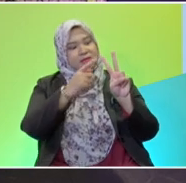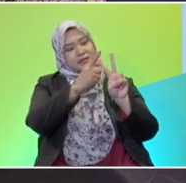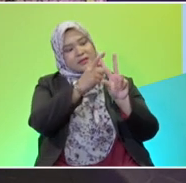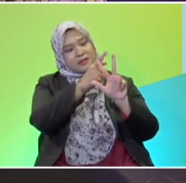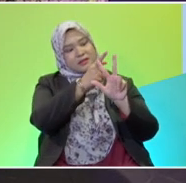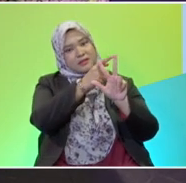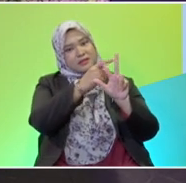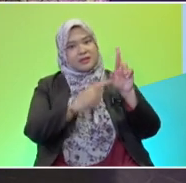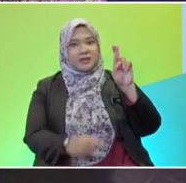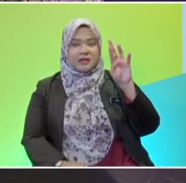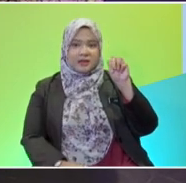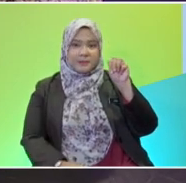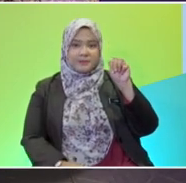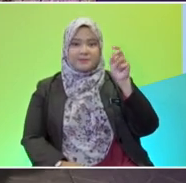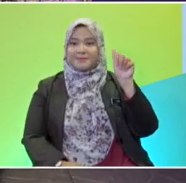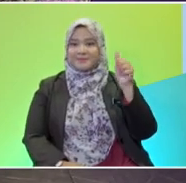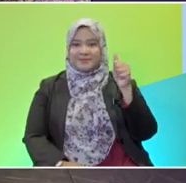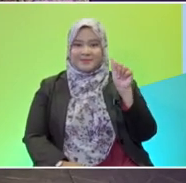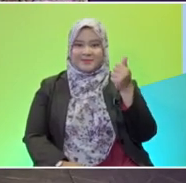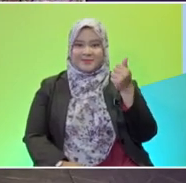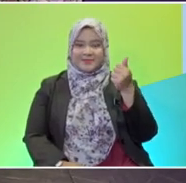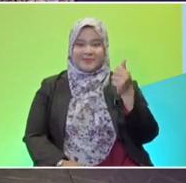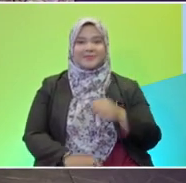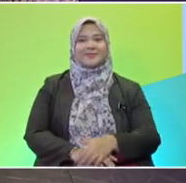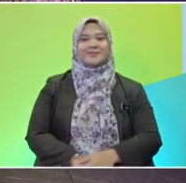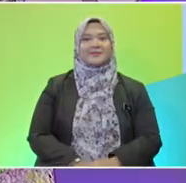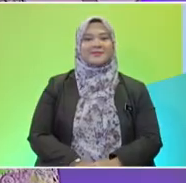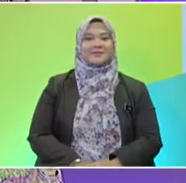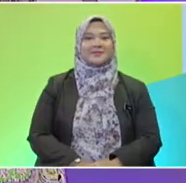kesimpulan untuk cek kuberikan kepada murid-murid di rumah